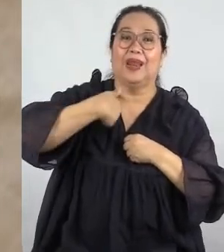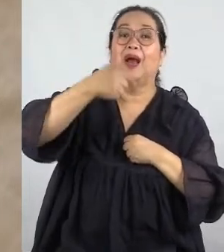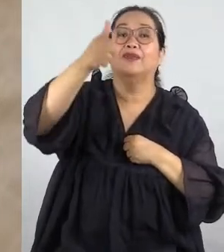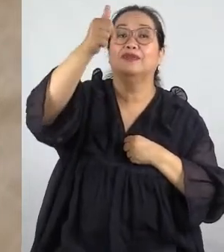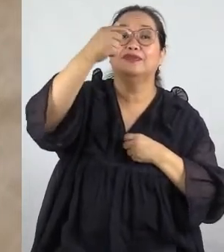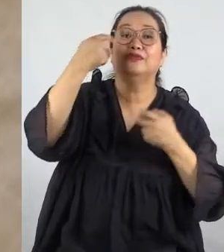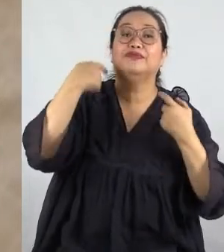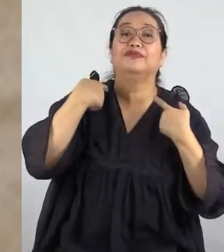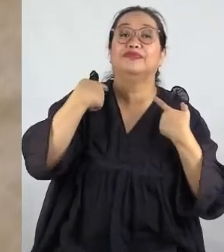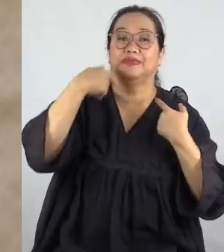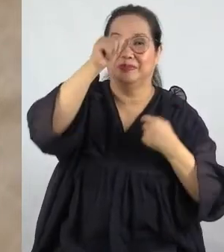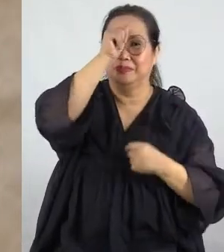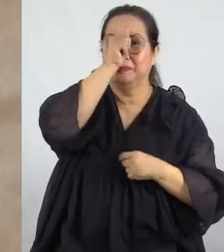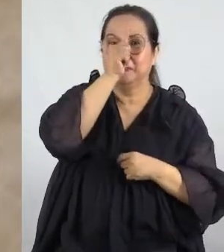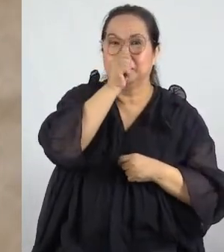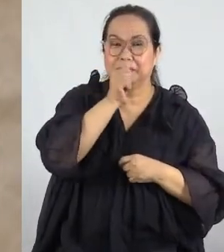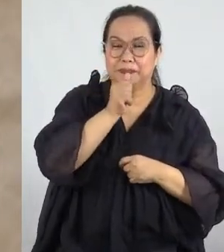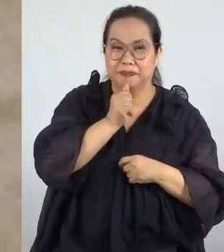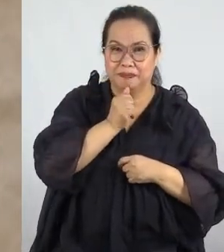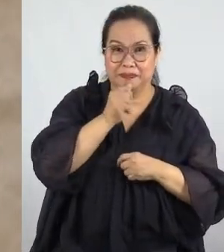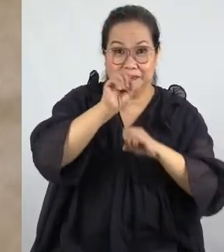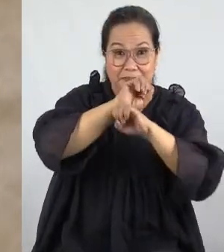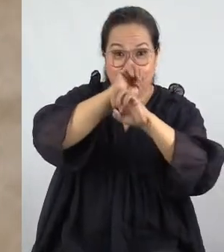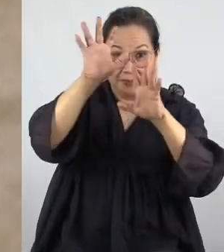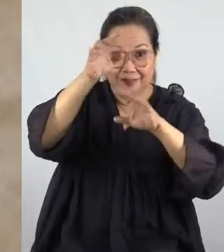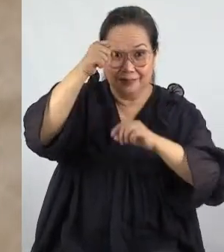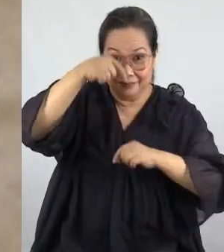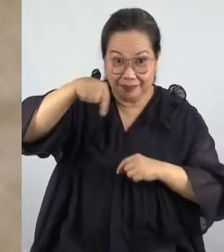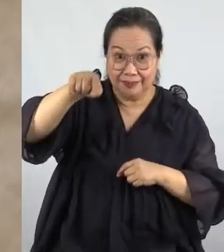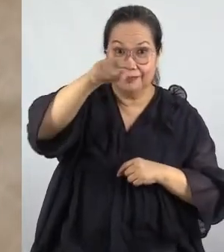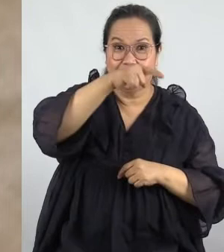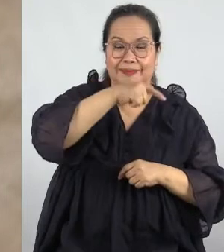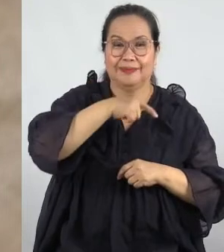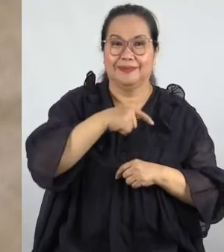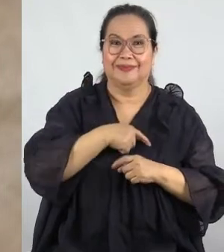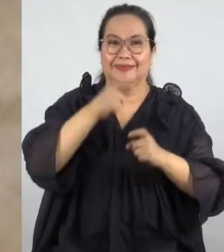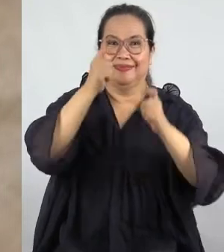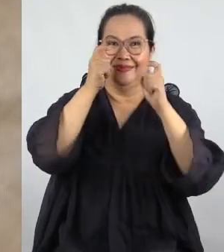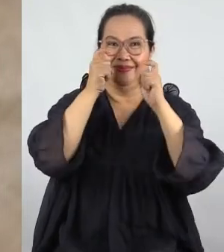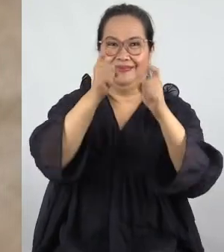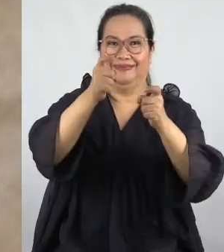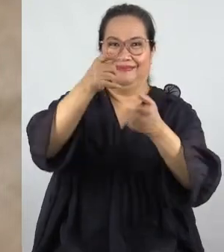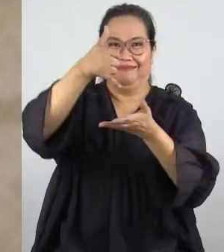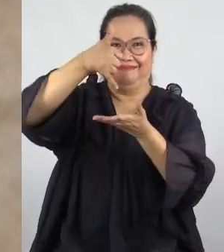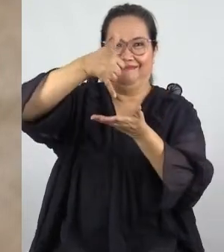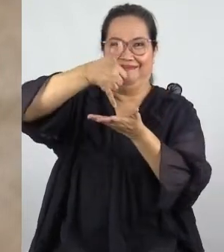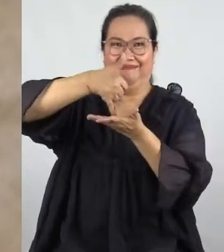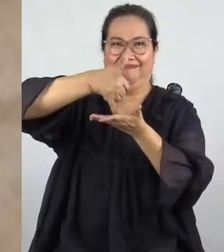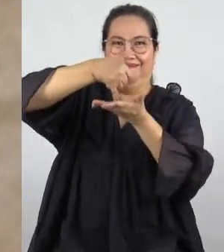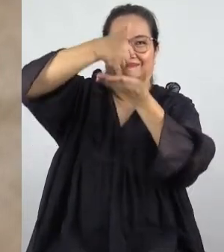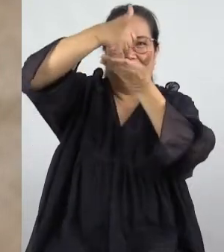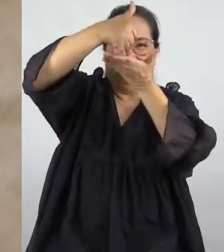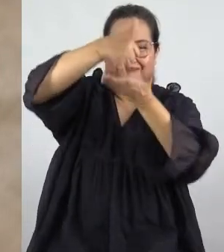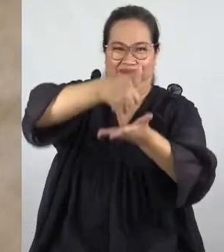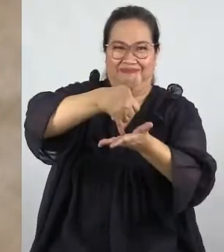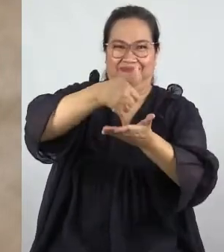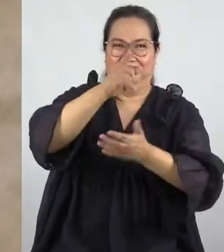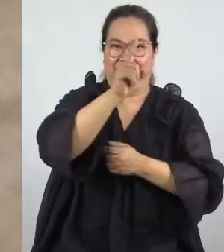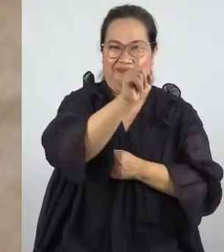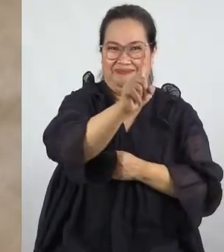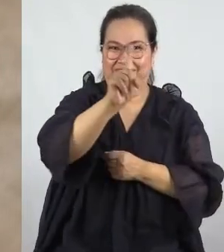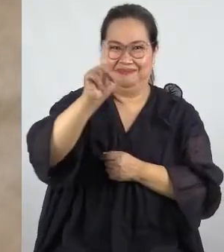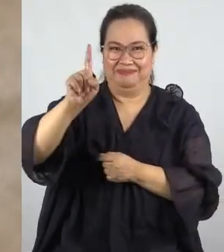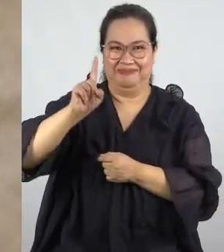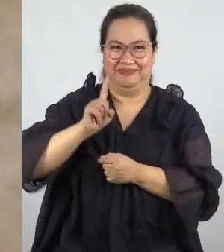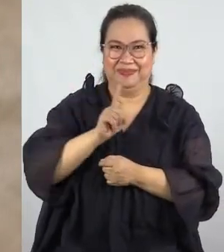pagtitiis. Bakit? Dahil malinaw sa atin ang gantimpalang naghihintay sa bawat isa sa